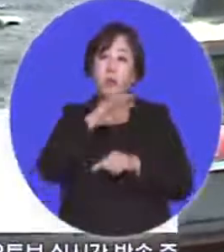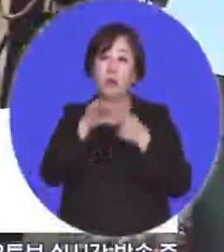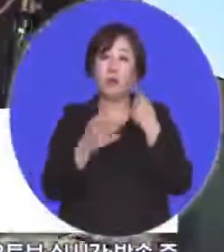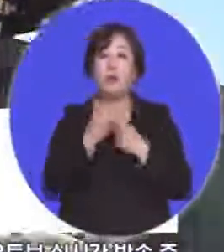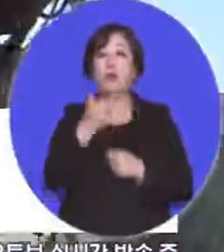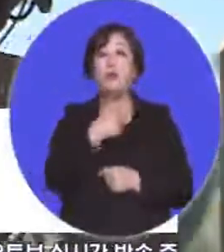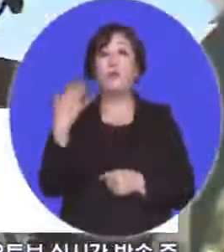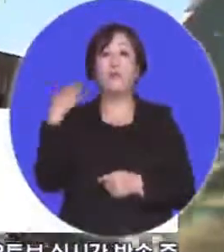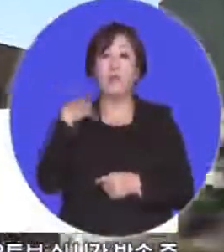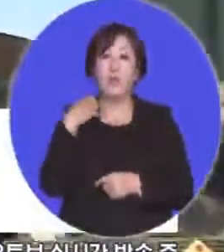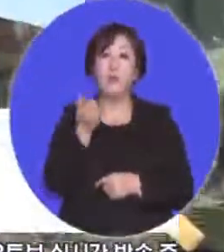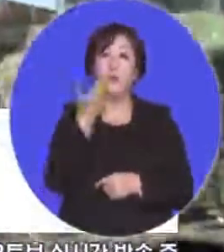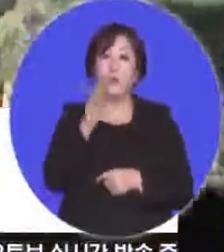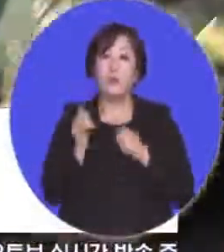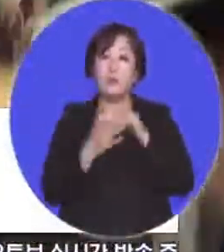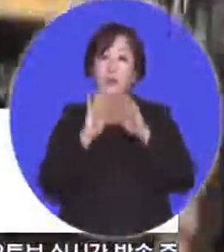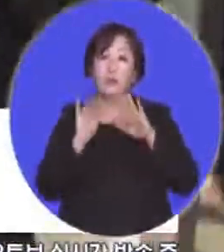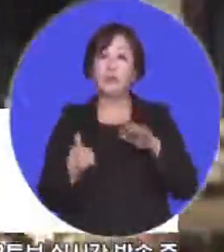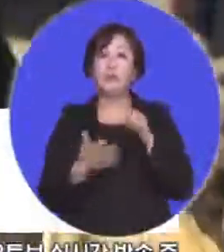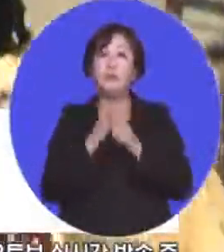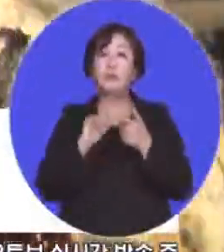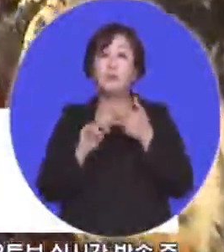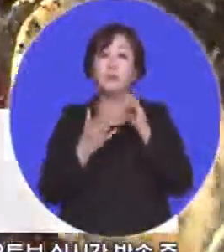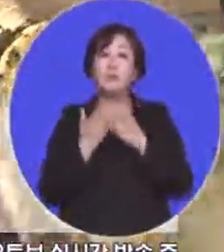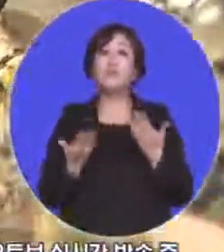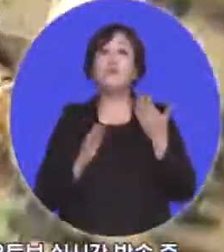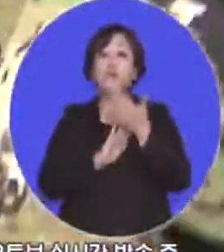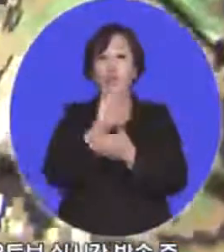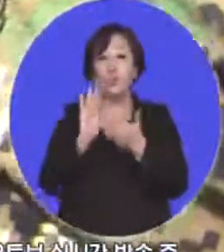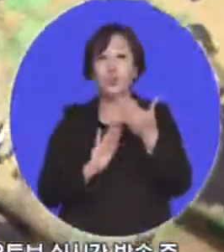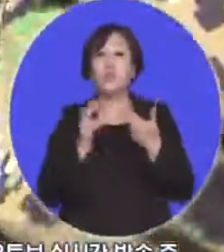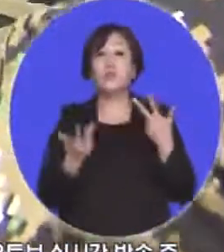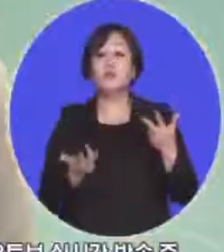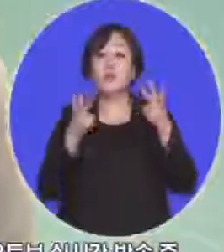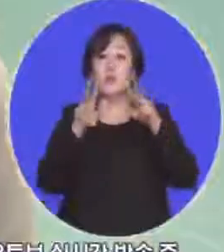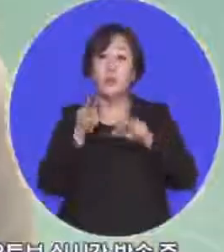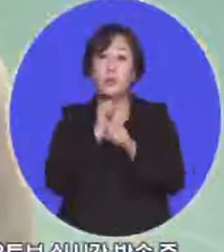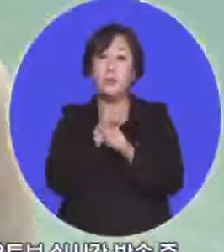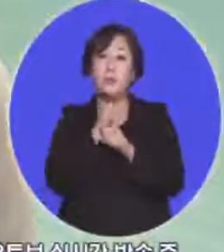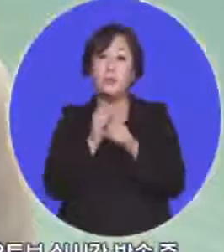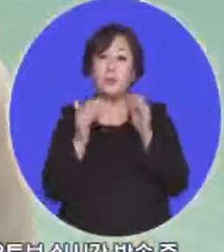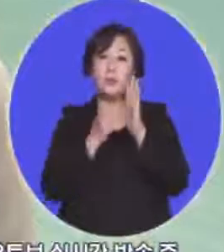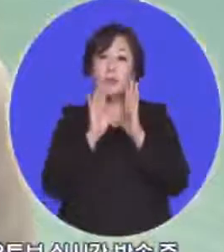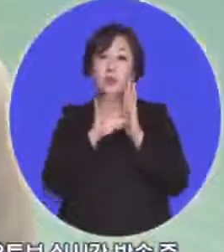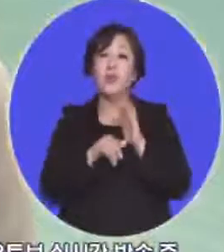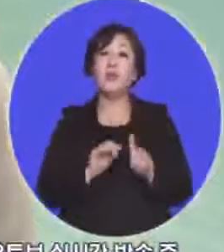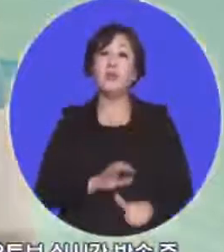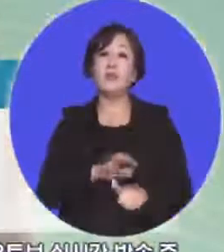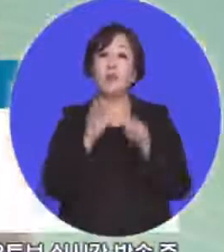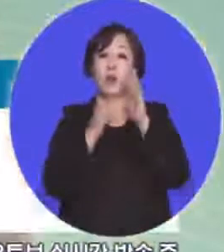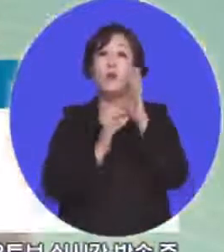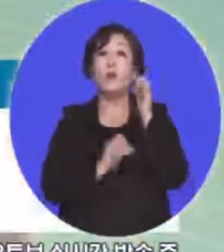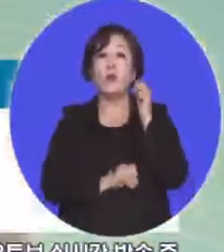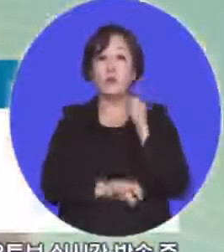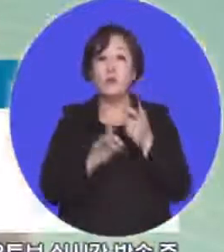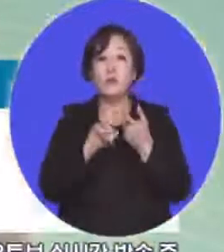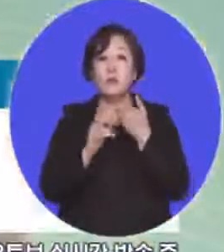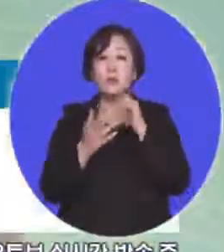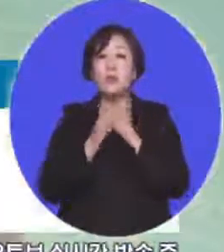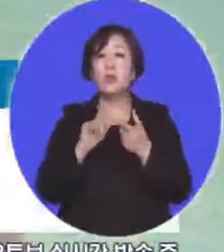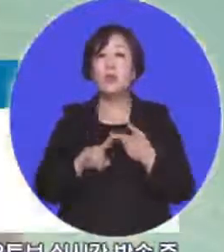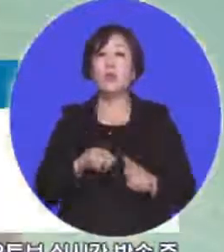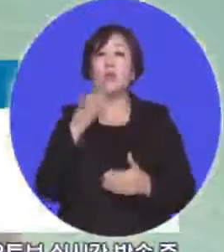부담이 됐던 행패 기물이 어린이놀이터 조수에 재활용 됩니다 항만 폐기물은 기존의 수 거소가